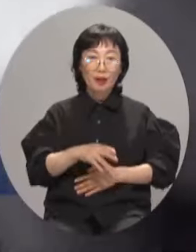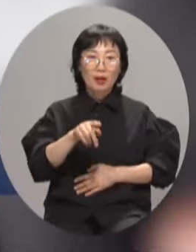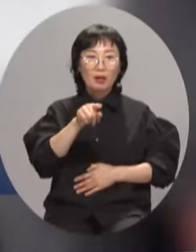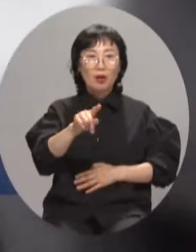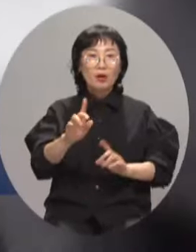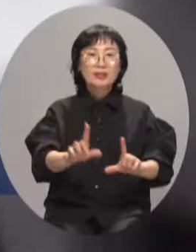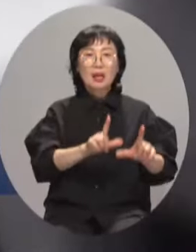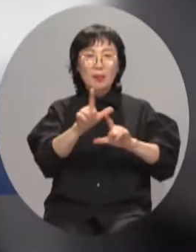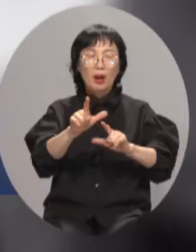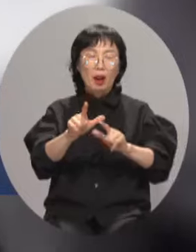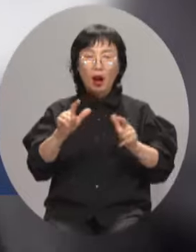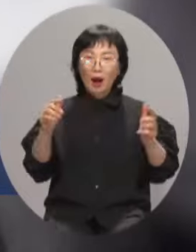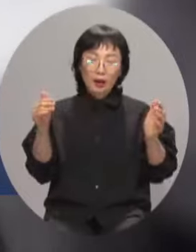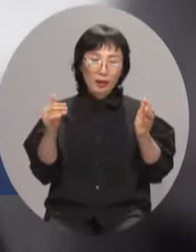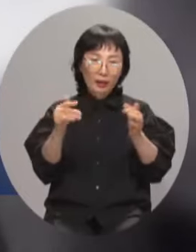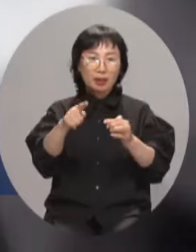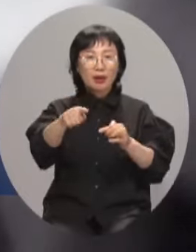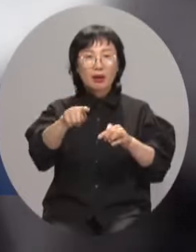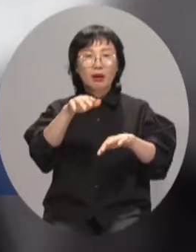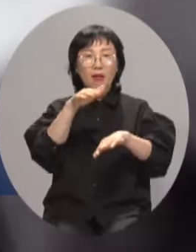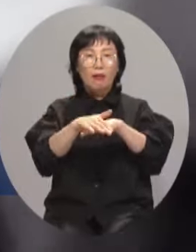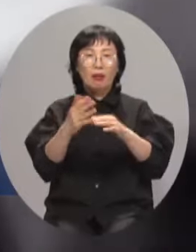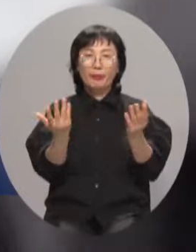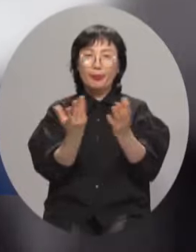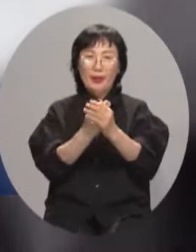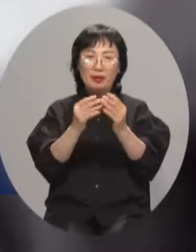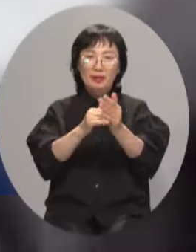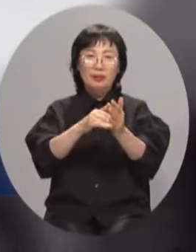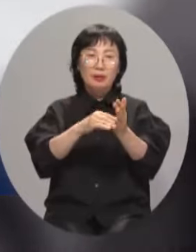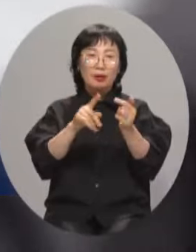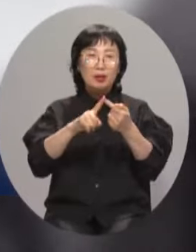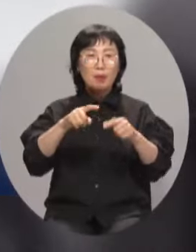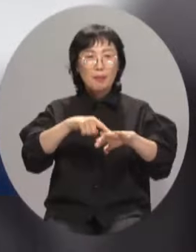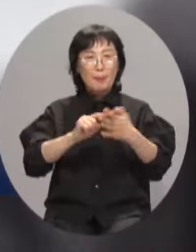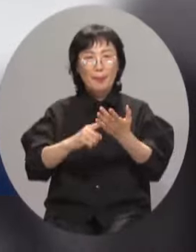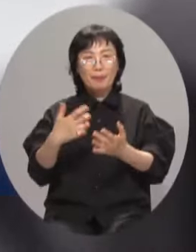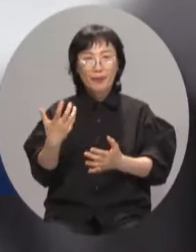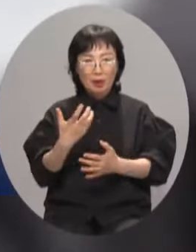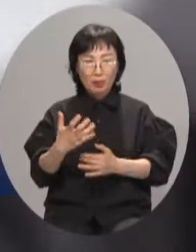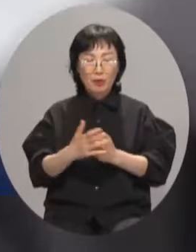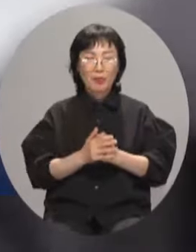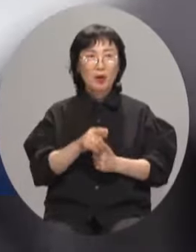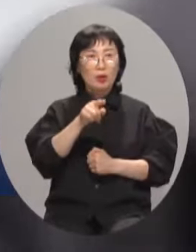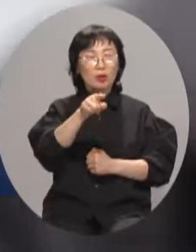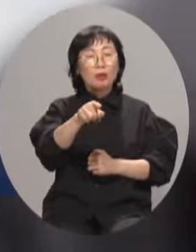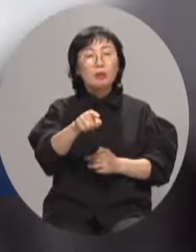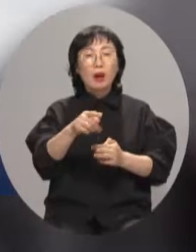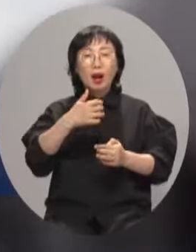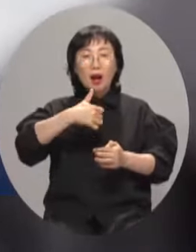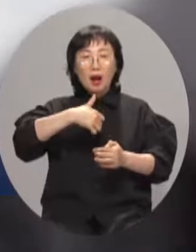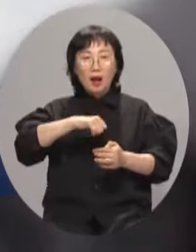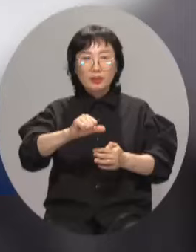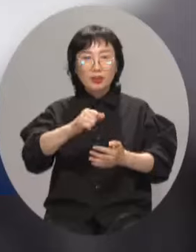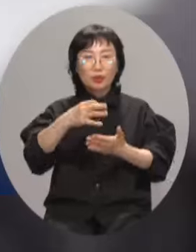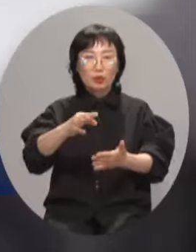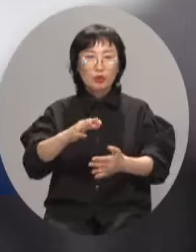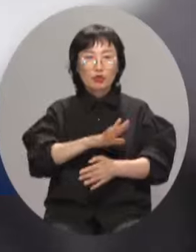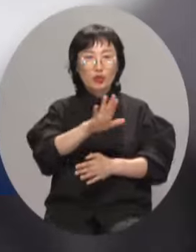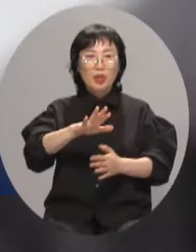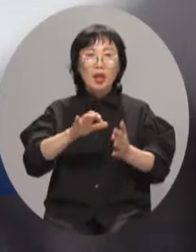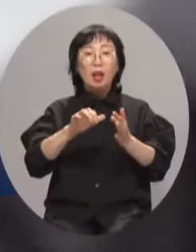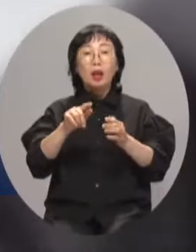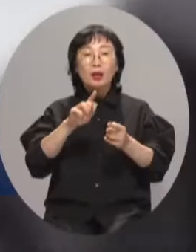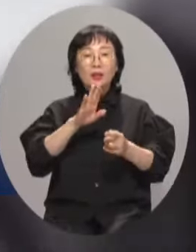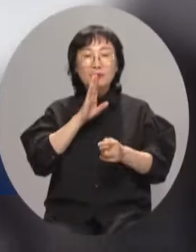끝나버린 것이 너무나 억울하고 가슴 아프지만 너의 존재가 우리에게 얼마나